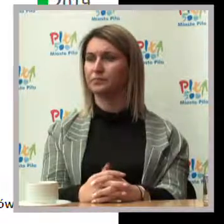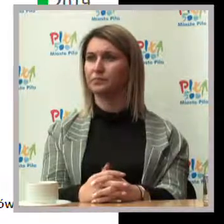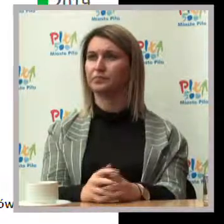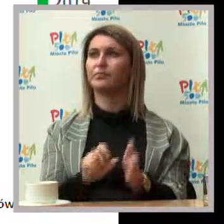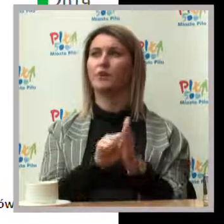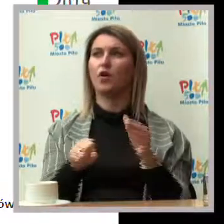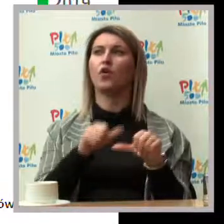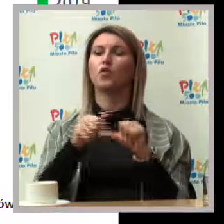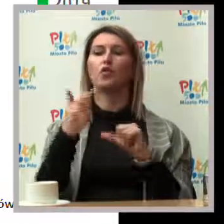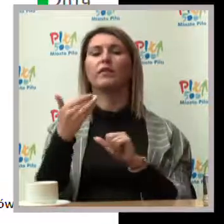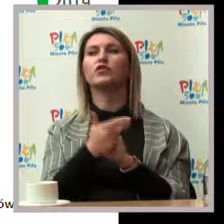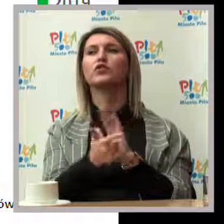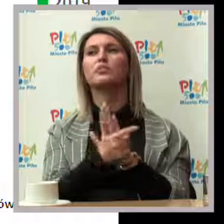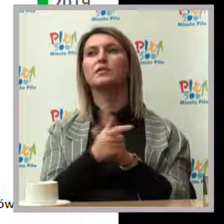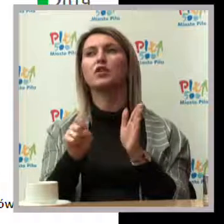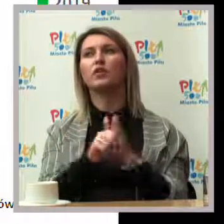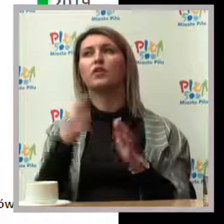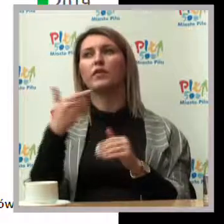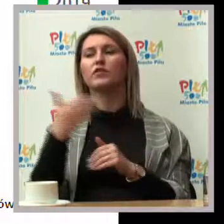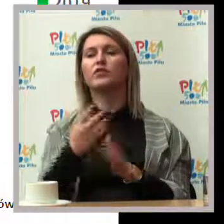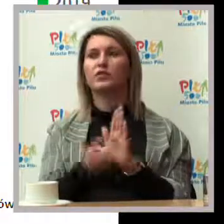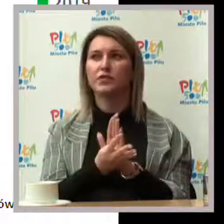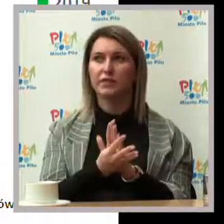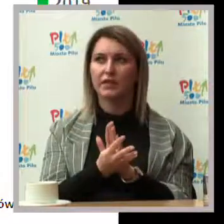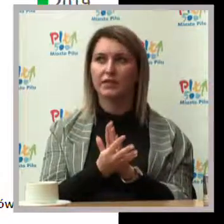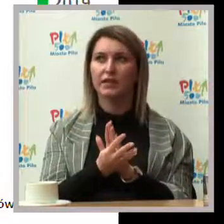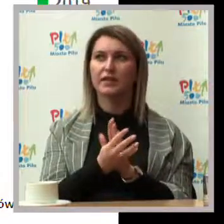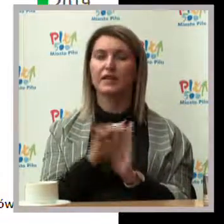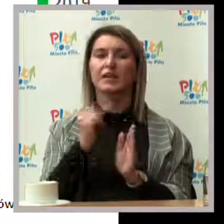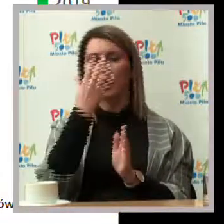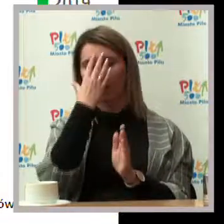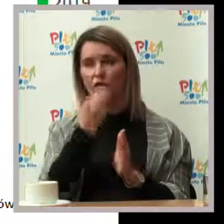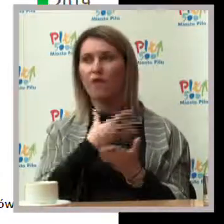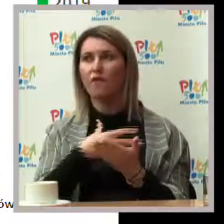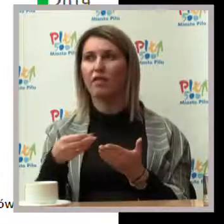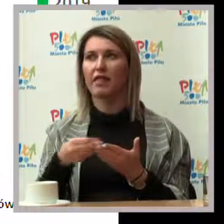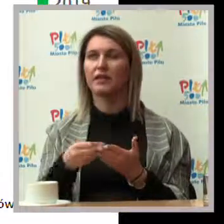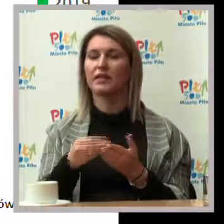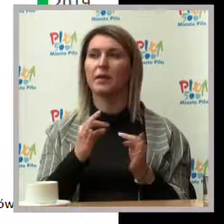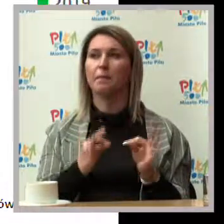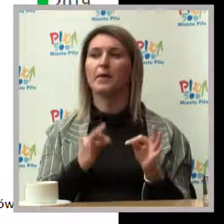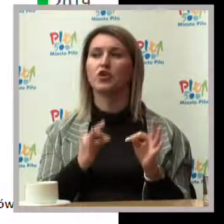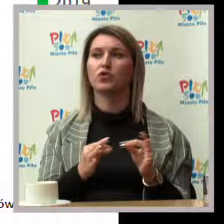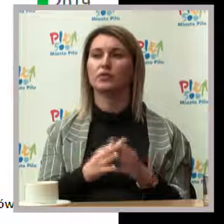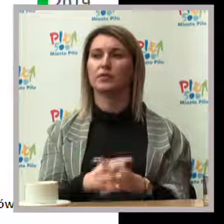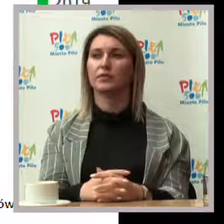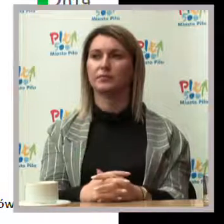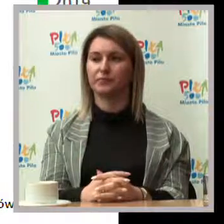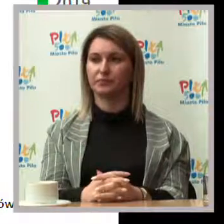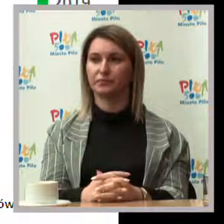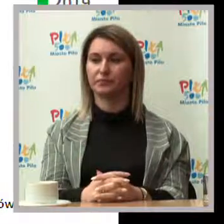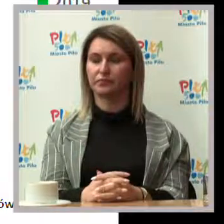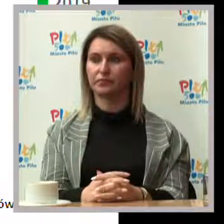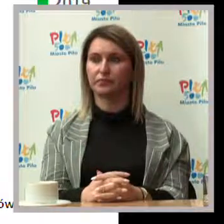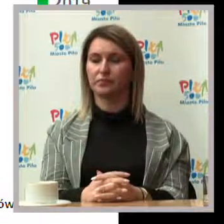roku 2017 do roku 2019, taki krótki rys historyczny, żeby pokazać Państwu, jak te poszczególne grupy